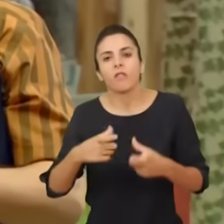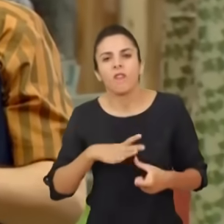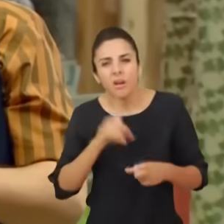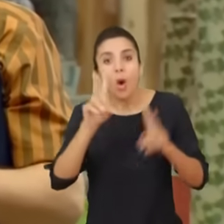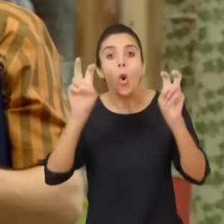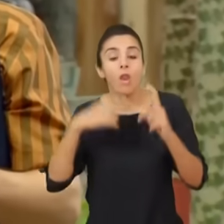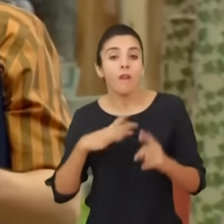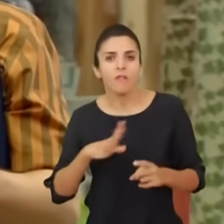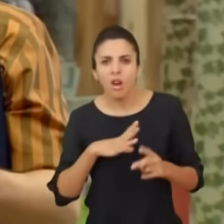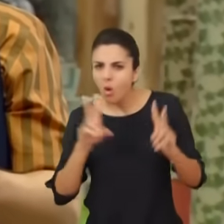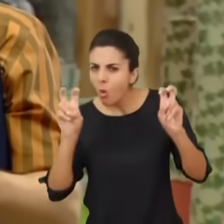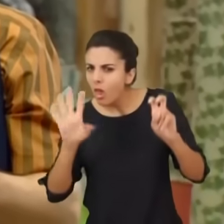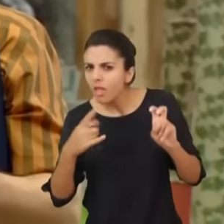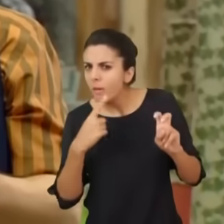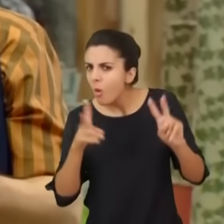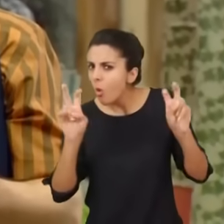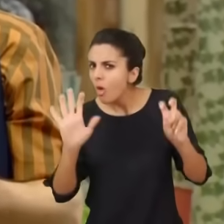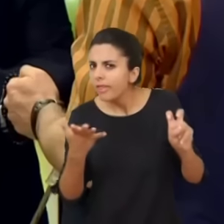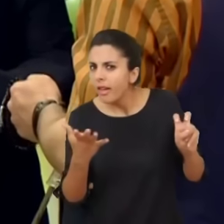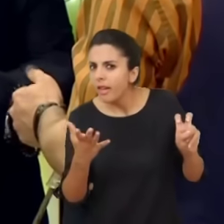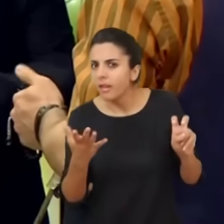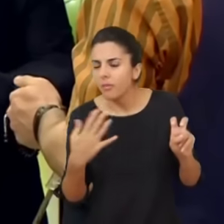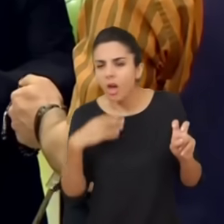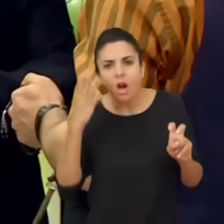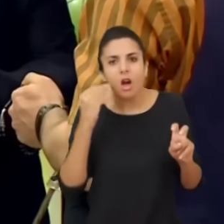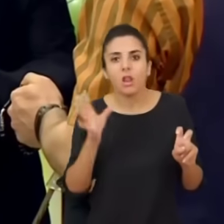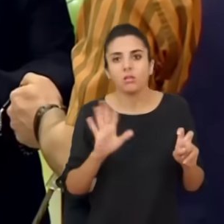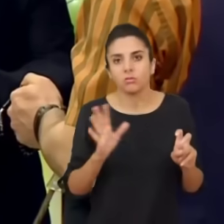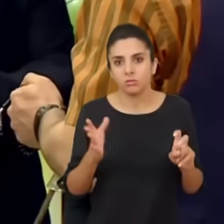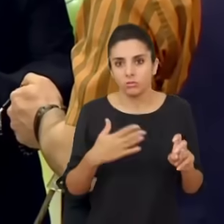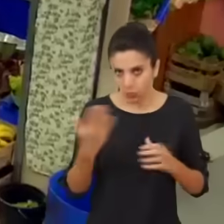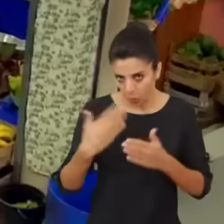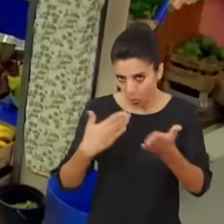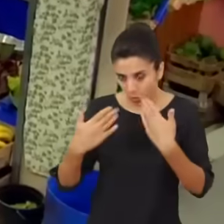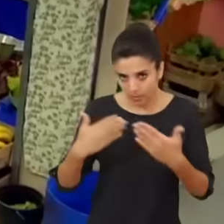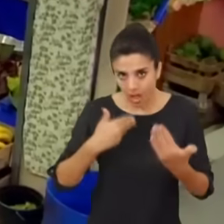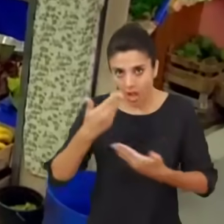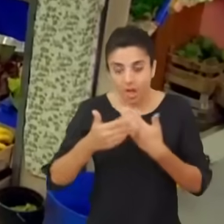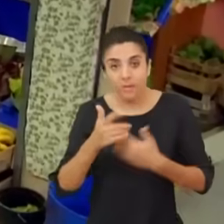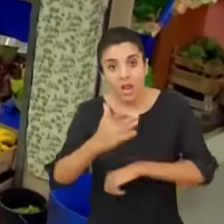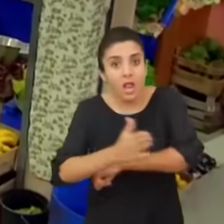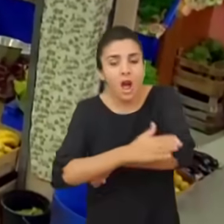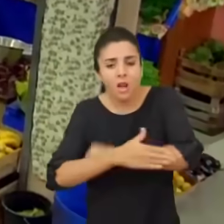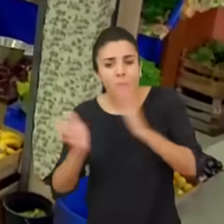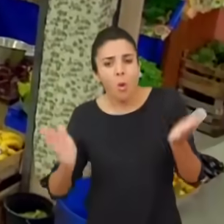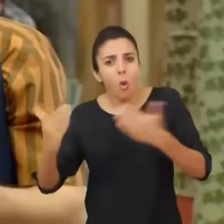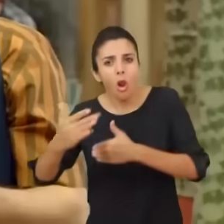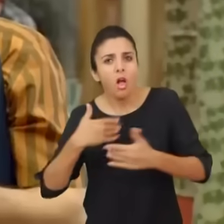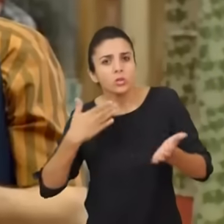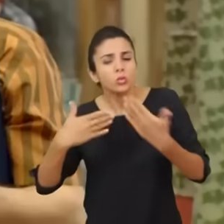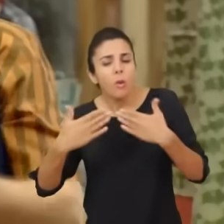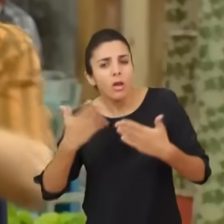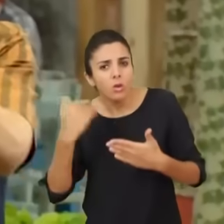mi? Ne kolisi Fehmi abi ya, pek anlayamadım. Hayırdır? Ya Mesut konuştuk ya. Yardım kolileri.